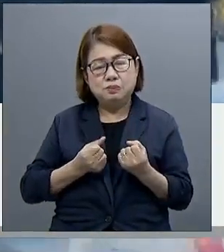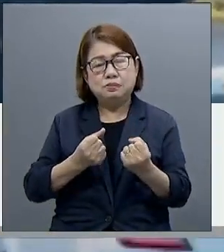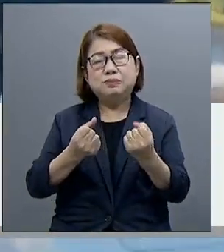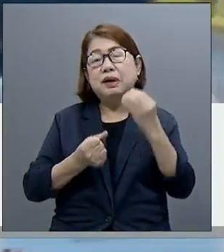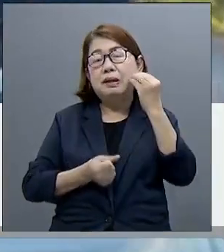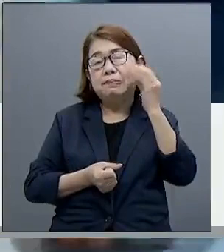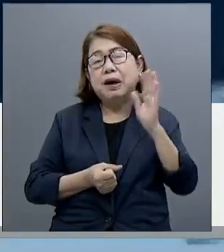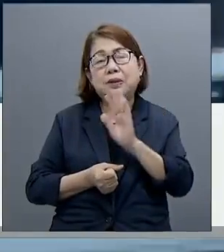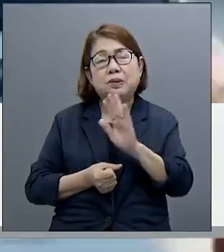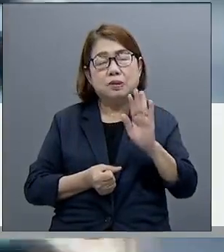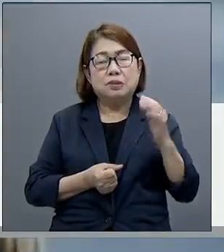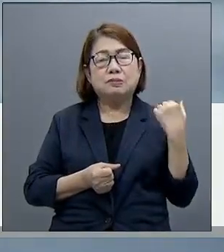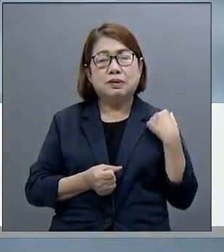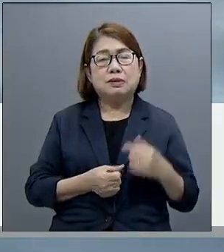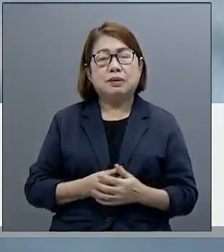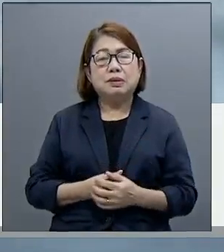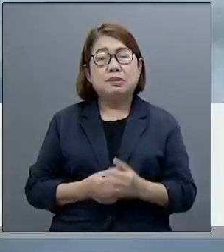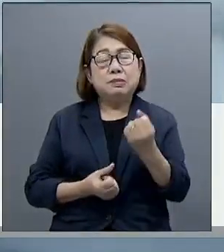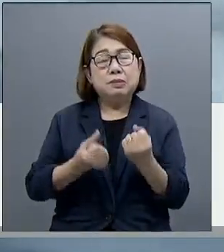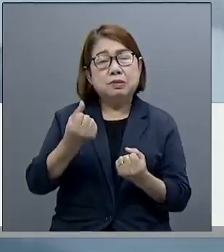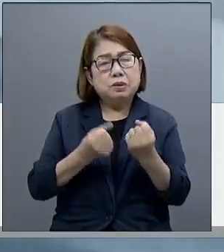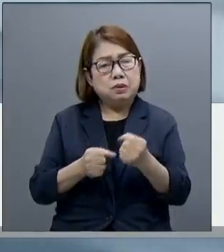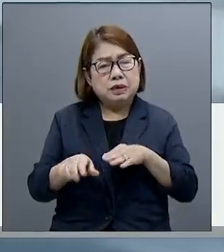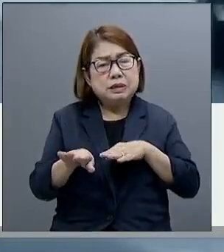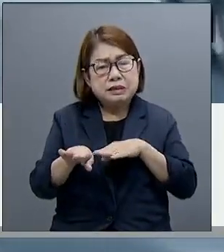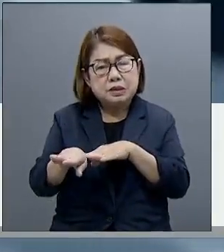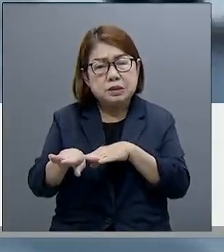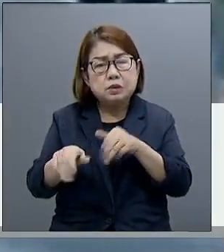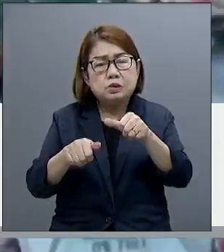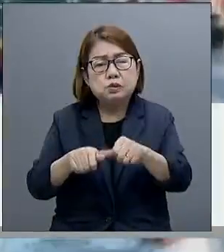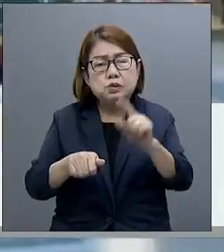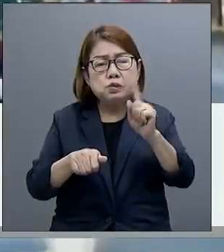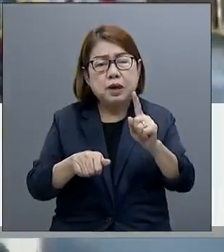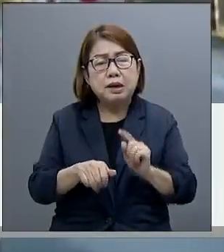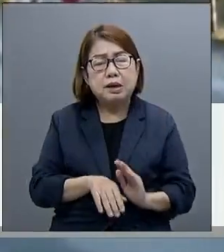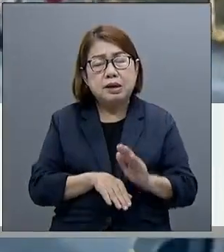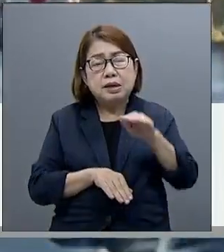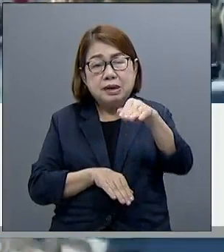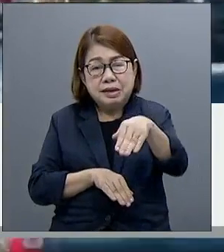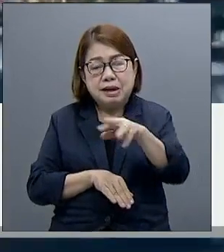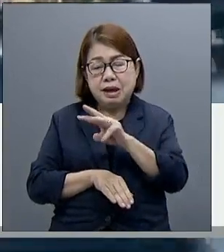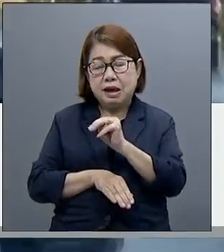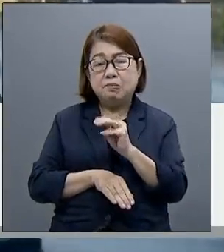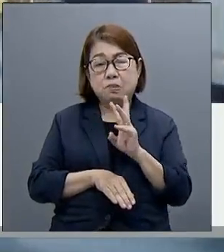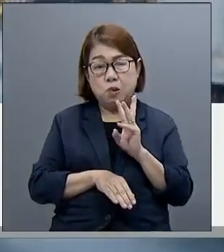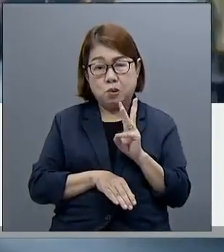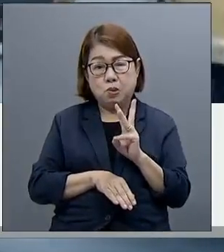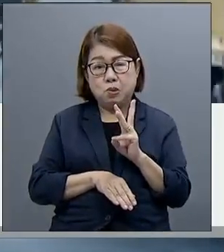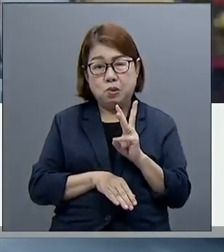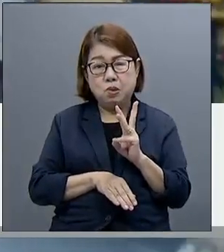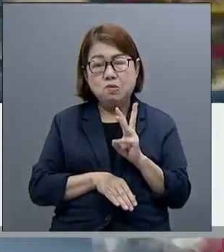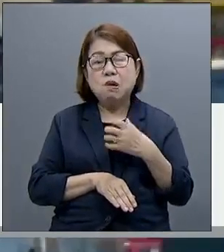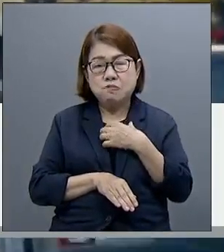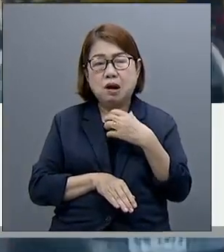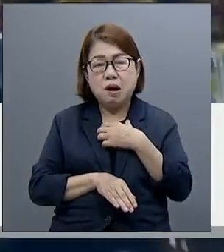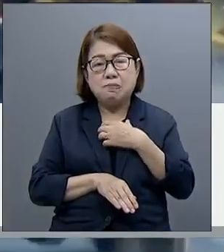ลำเนากันอย่างต่อเนื่องนะคะรถจะไปหนาแน่นบริเวณจุดขึ้นมอเตอร์เวย์m6ที่ประชาชนสนใจใช้